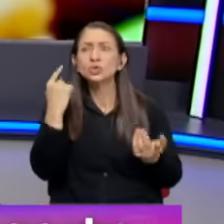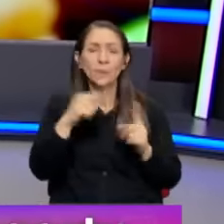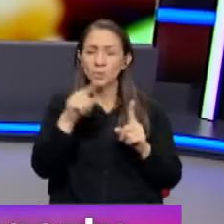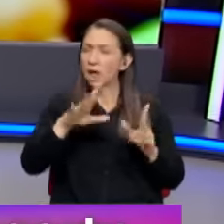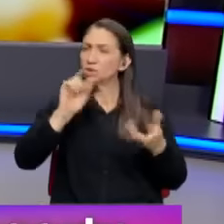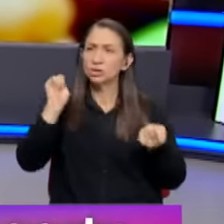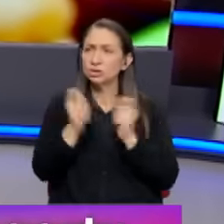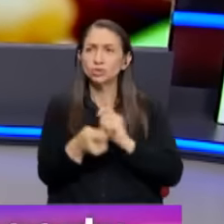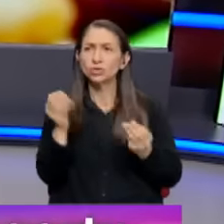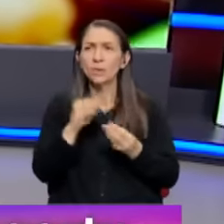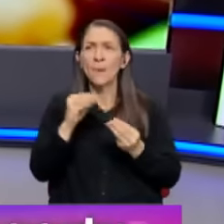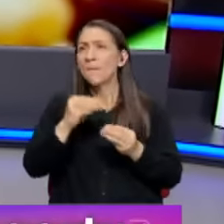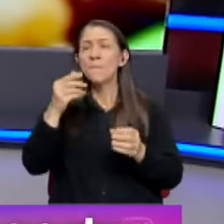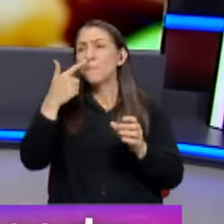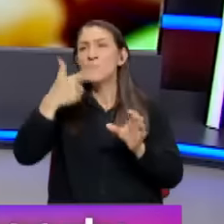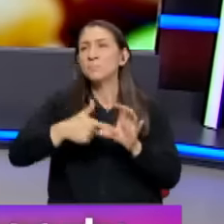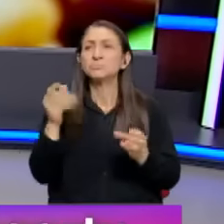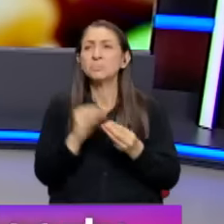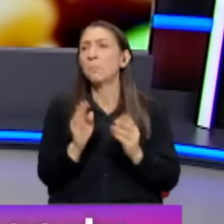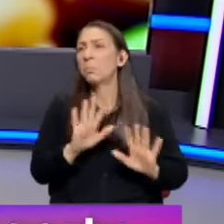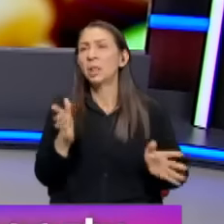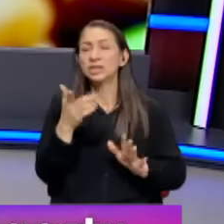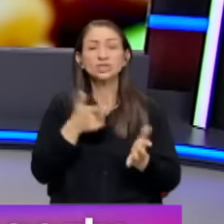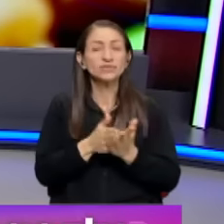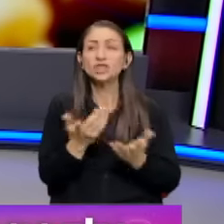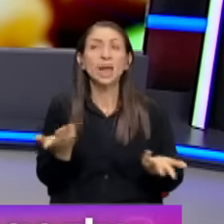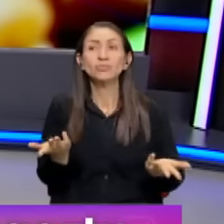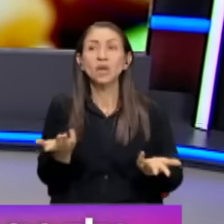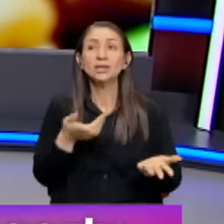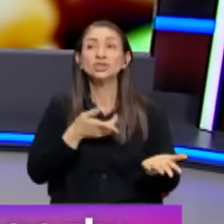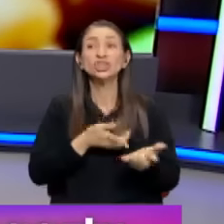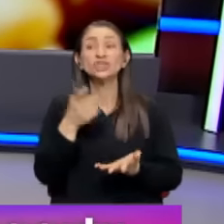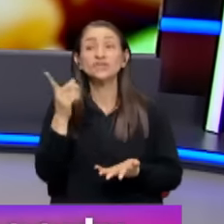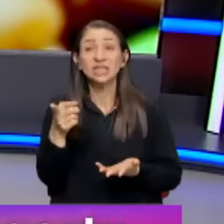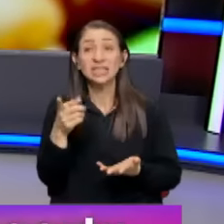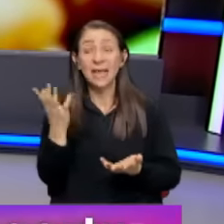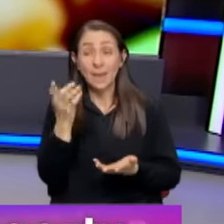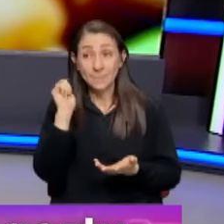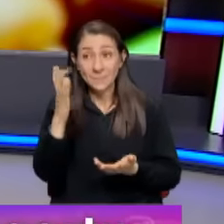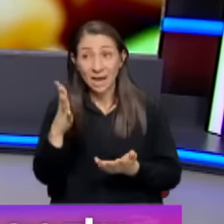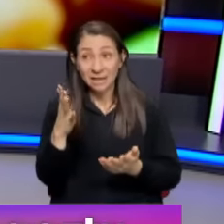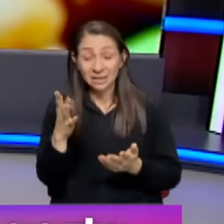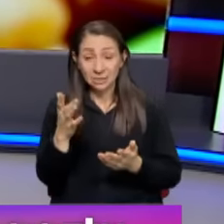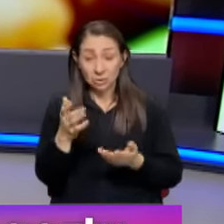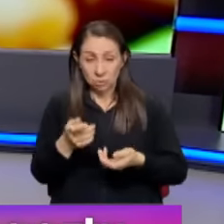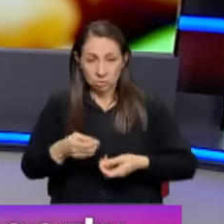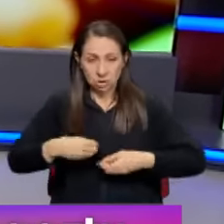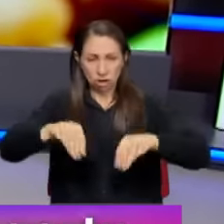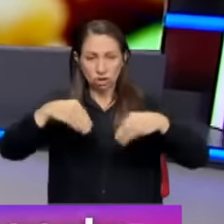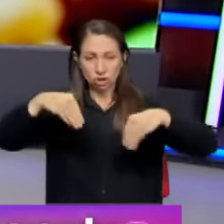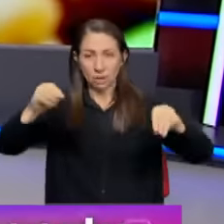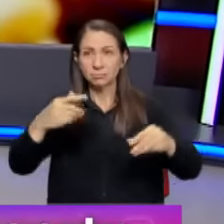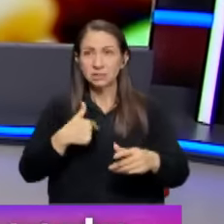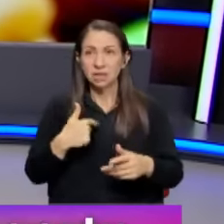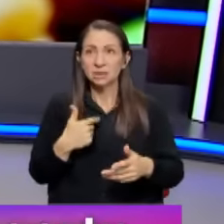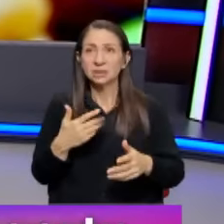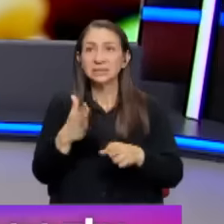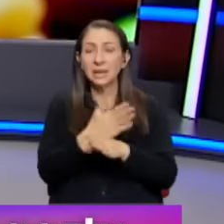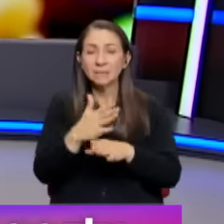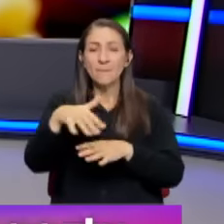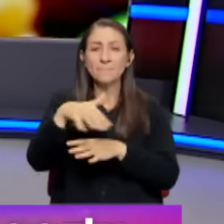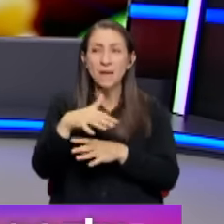bugüne her şeye zam geldiği için motoruna geldi mesela. Çiftçi ne yapacak? Çiftçi daha pahalı üretecek ve bizler de